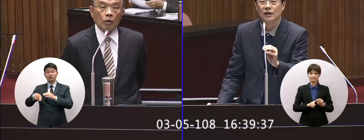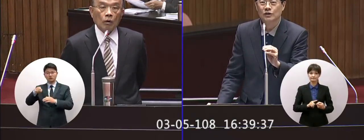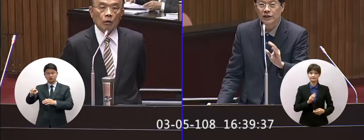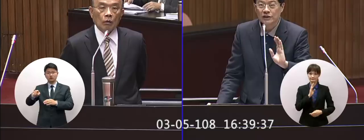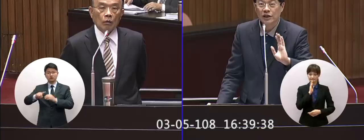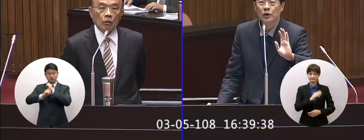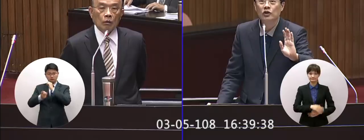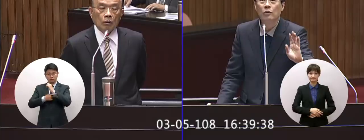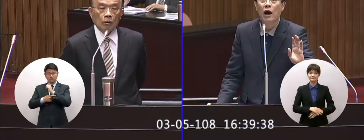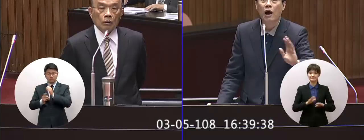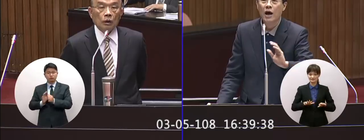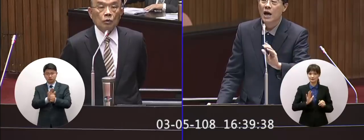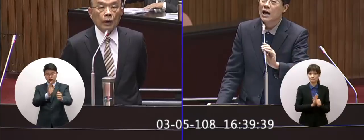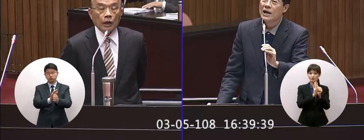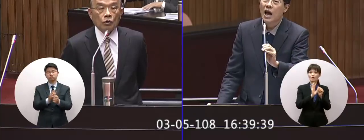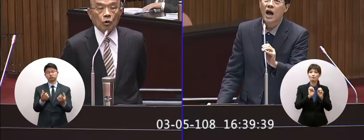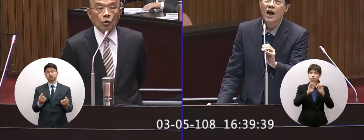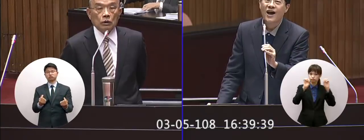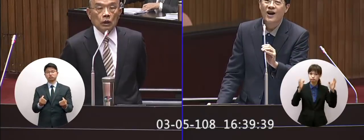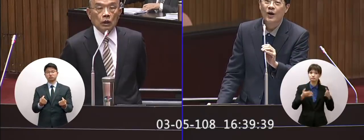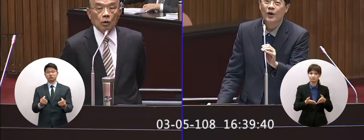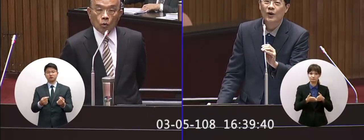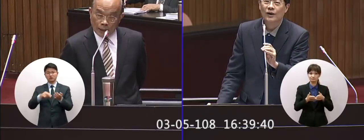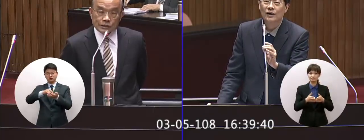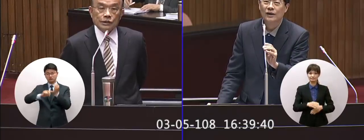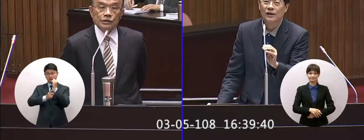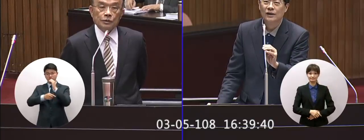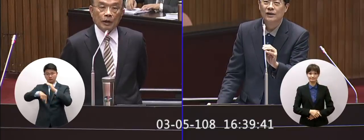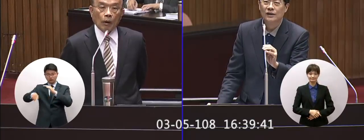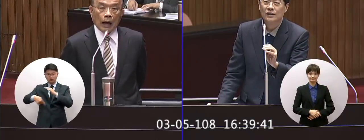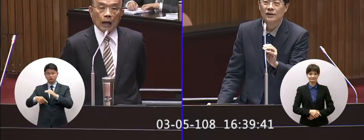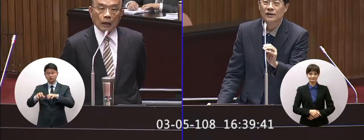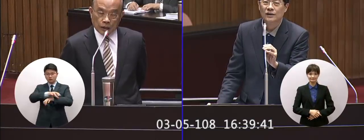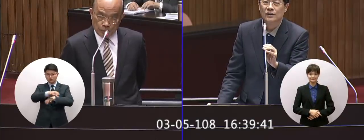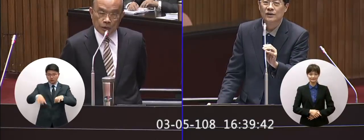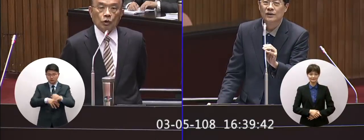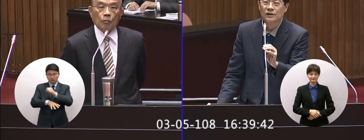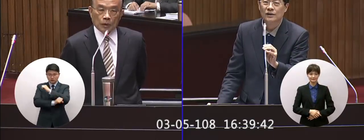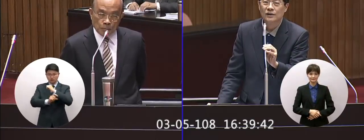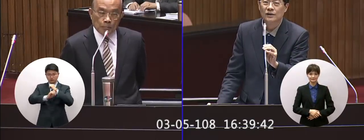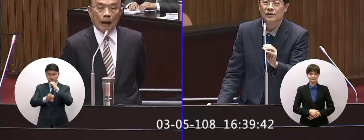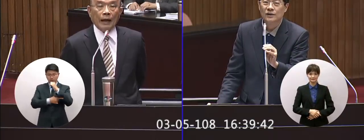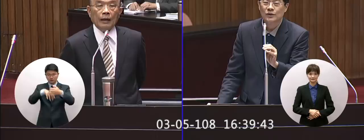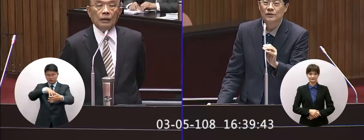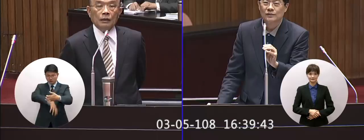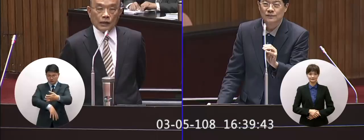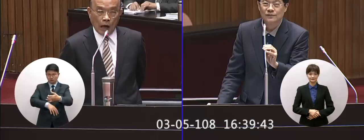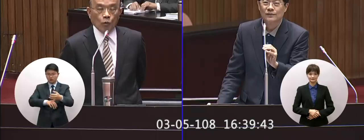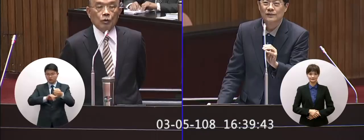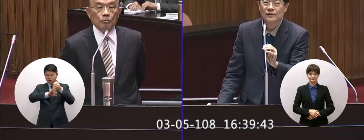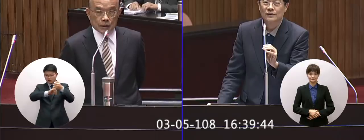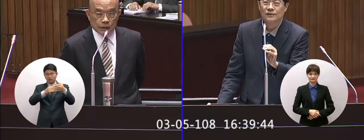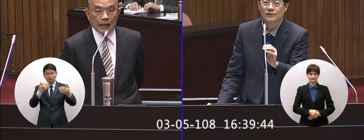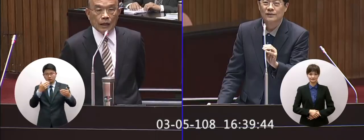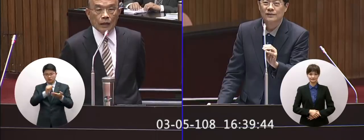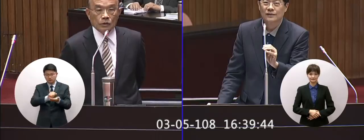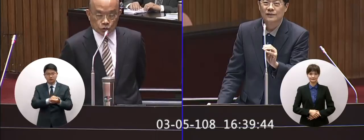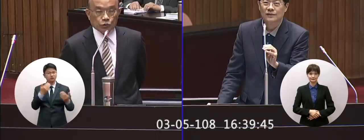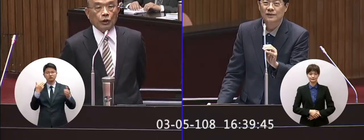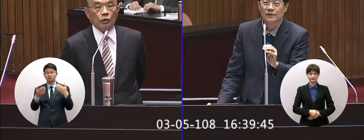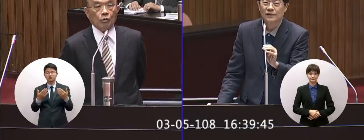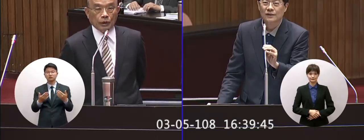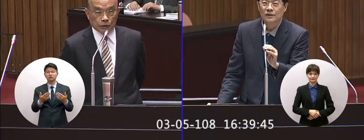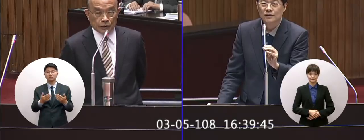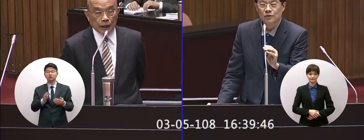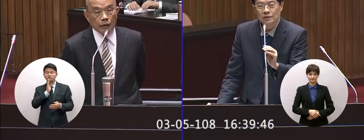推动， 好，现在是要推动嘛，哈。 贵院通过的环境基本法里面就明白条文明载，